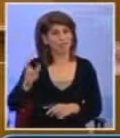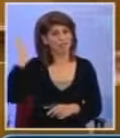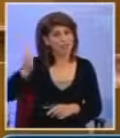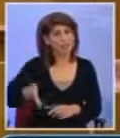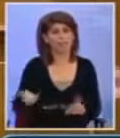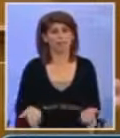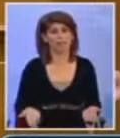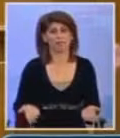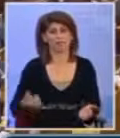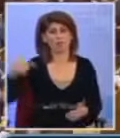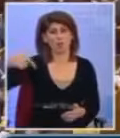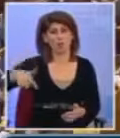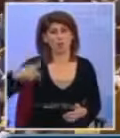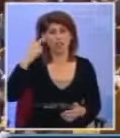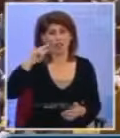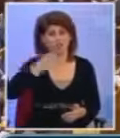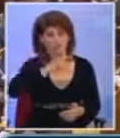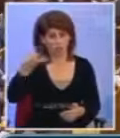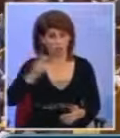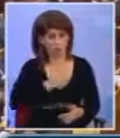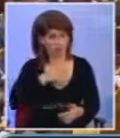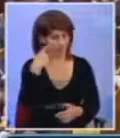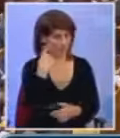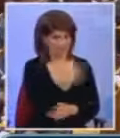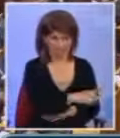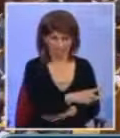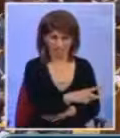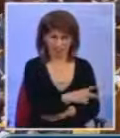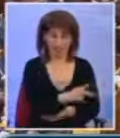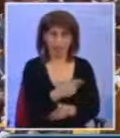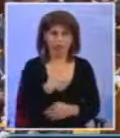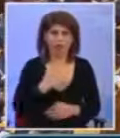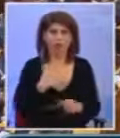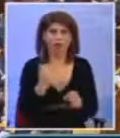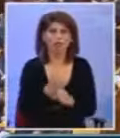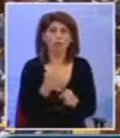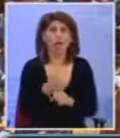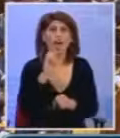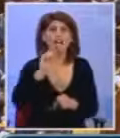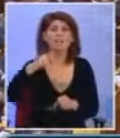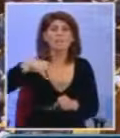τα 2 δις τα θεωρείτε ότι είναι δικά σας? Είναι δικό μας έργο από το ΑΕΣΠΑ